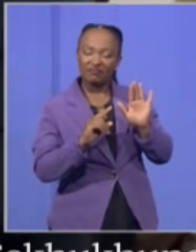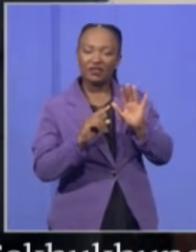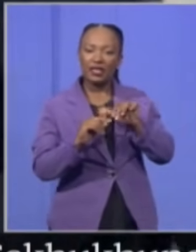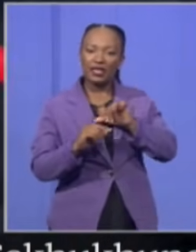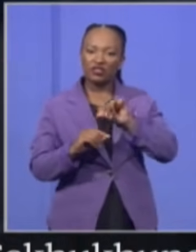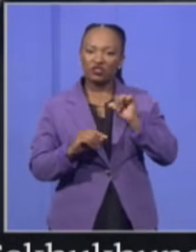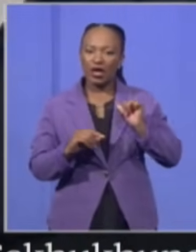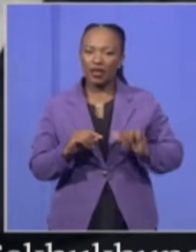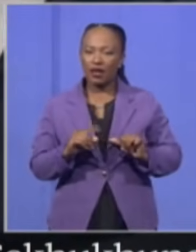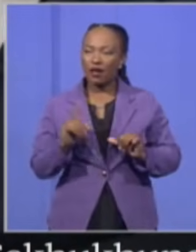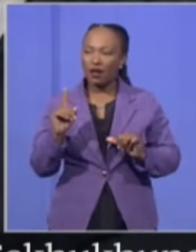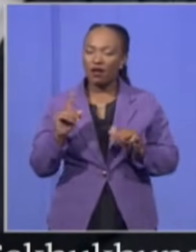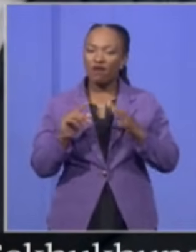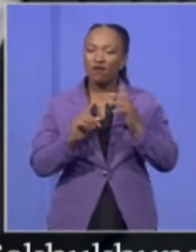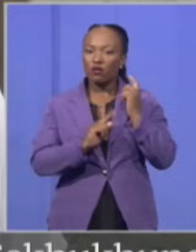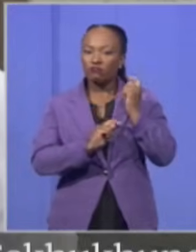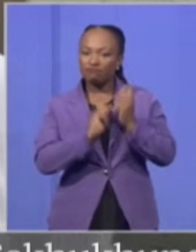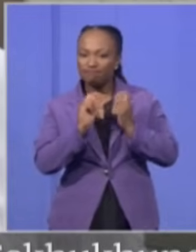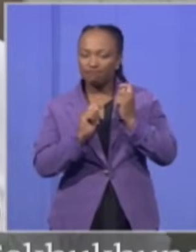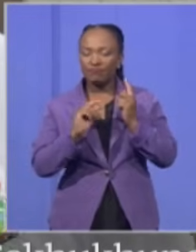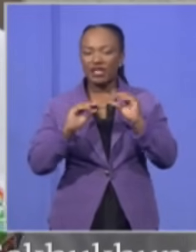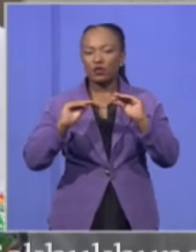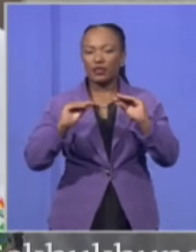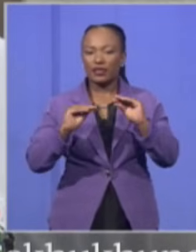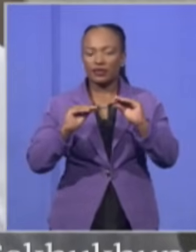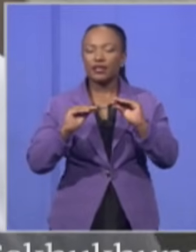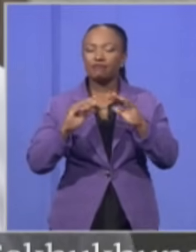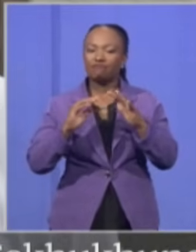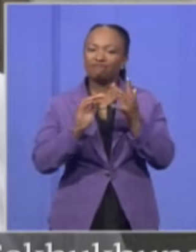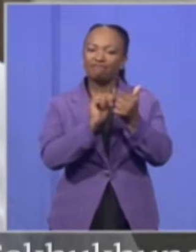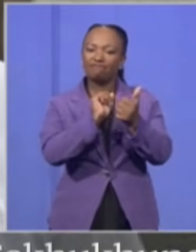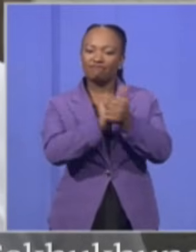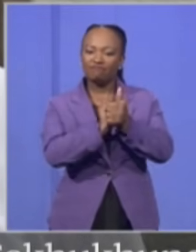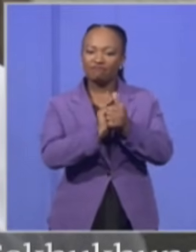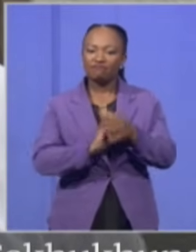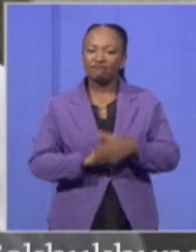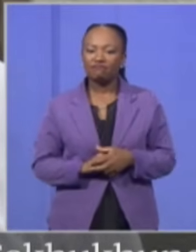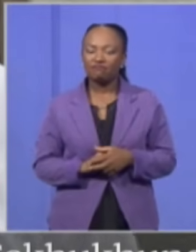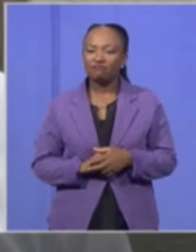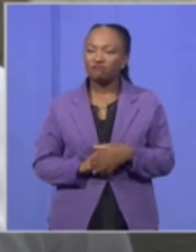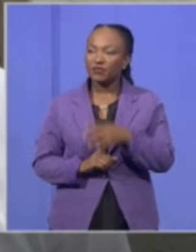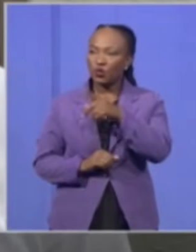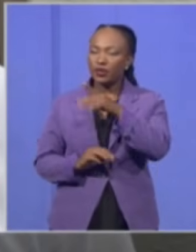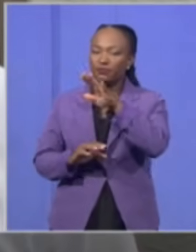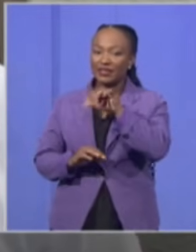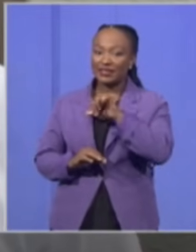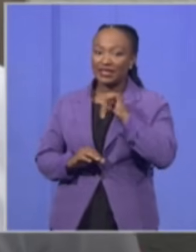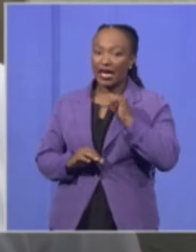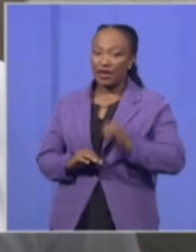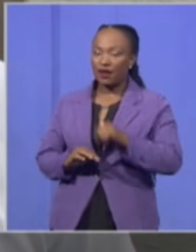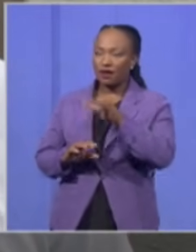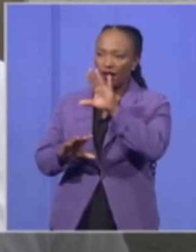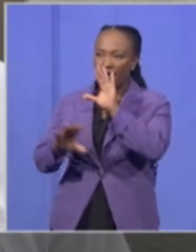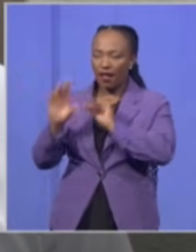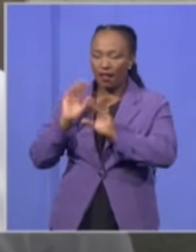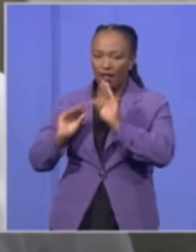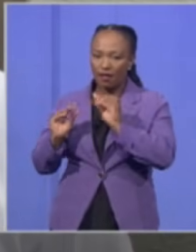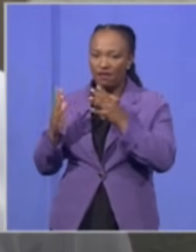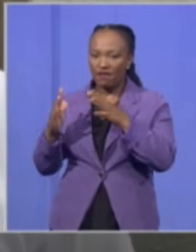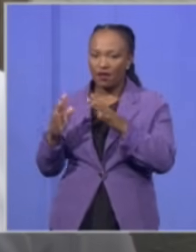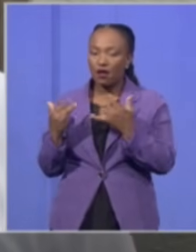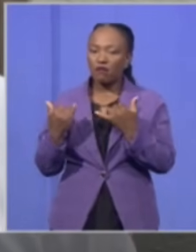wa kabelano ya setšo le thuto. Ka bokgoni jo re jo bokgo tša China moremi ona re ka